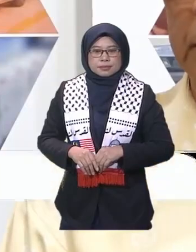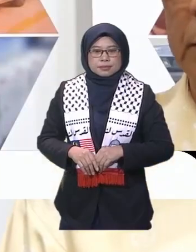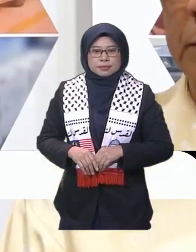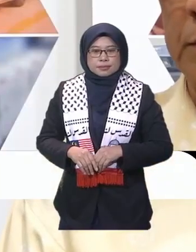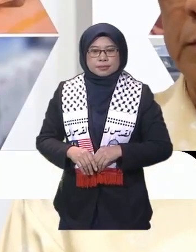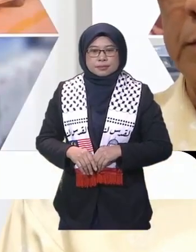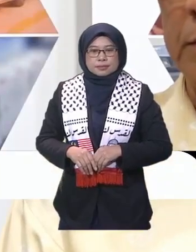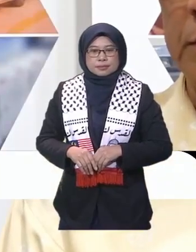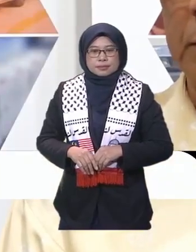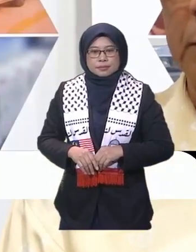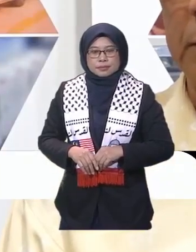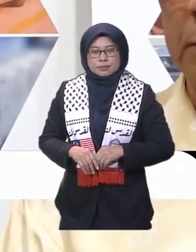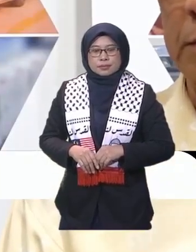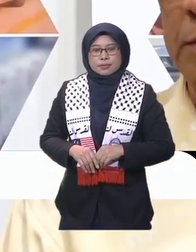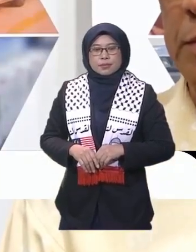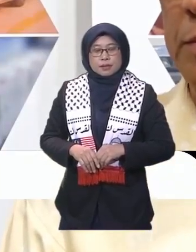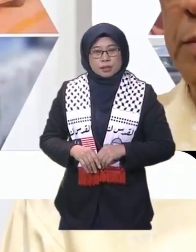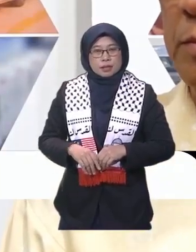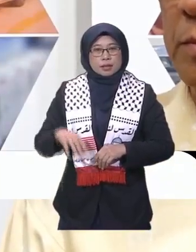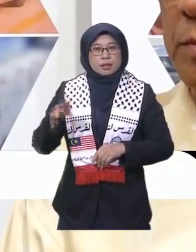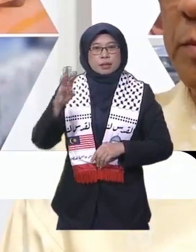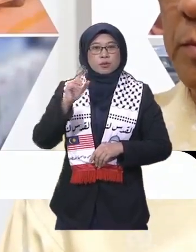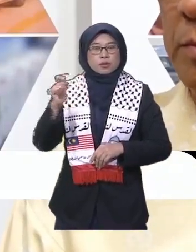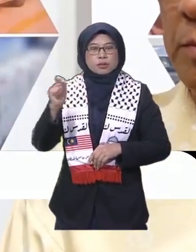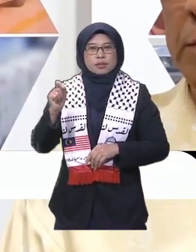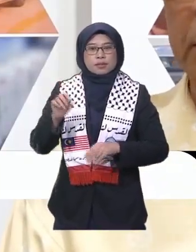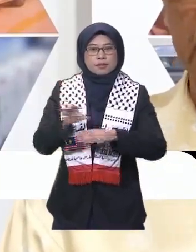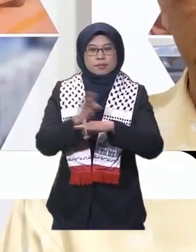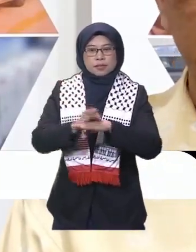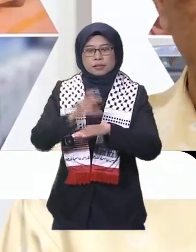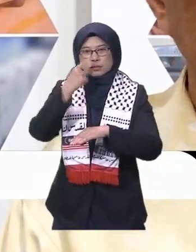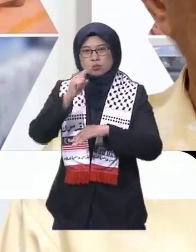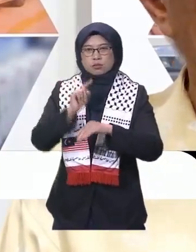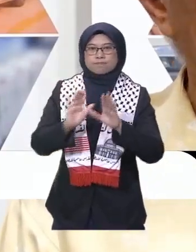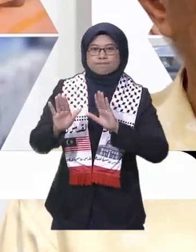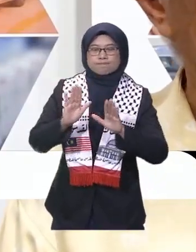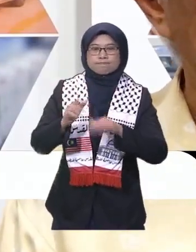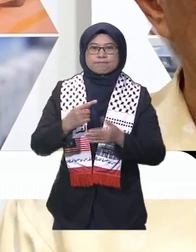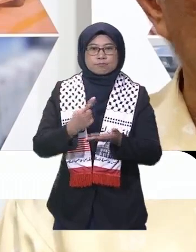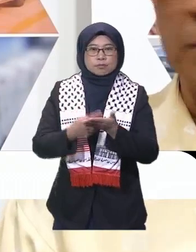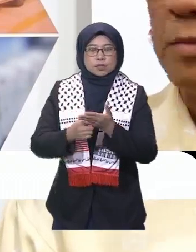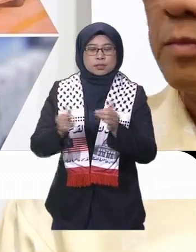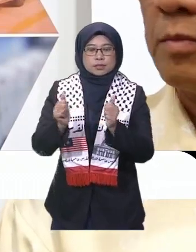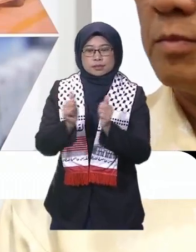itu as far mot is concern We hope that the negotiation can be completed